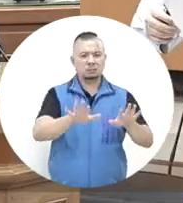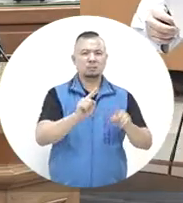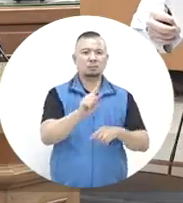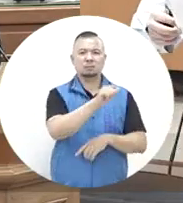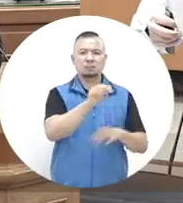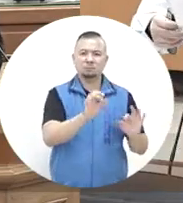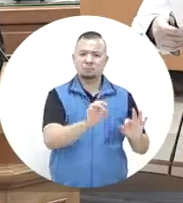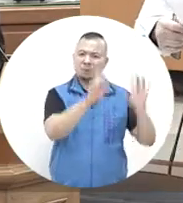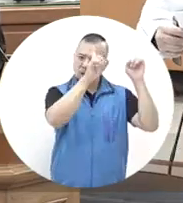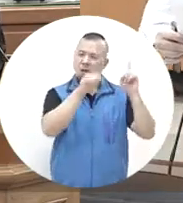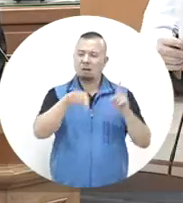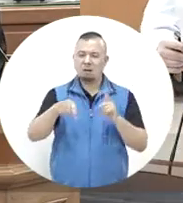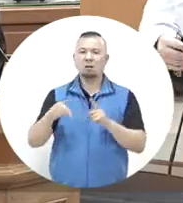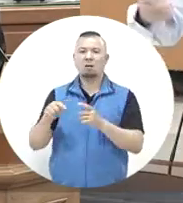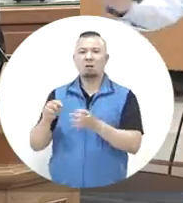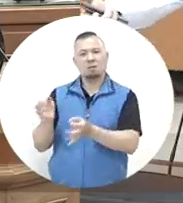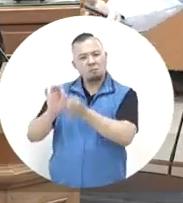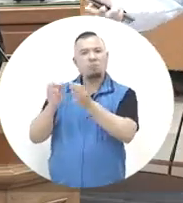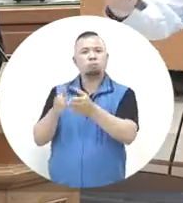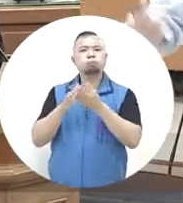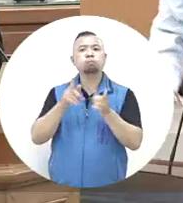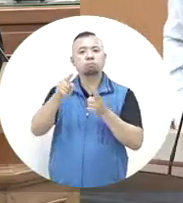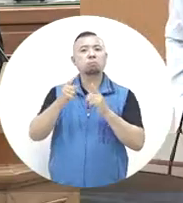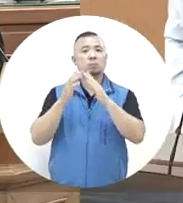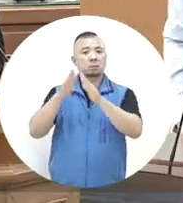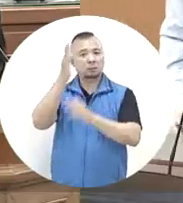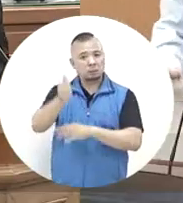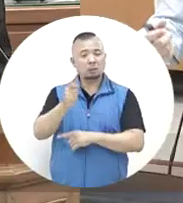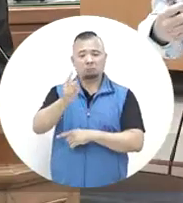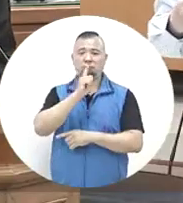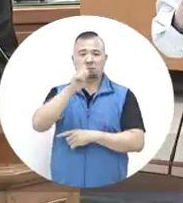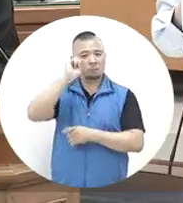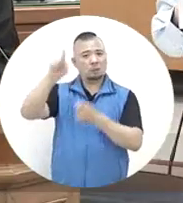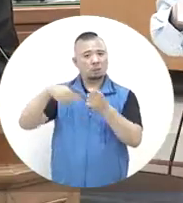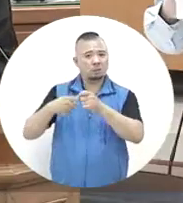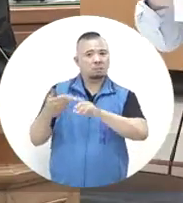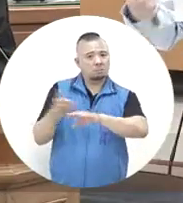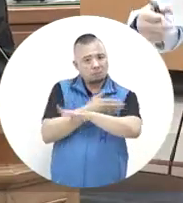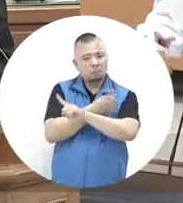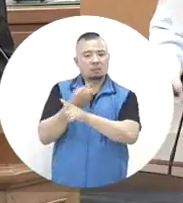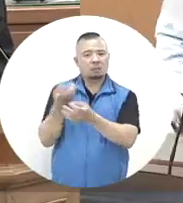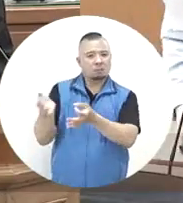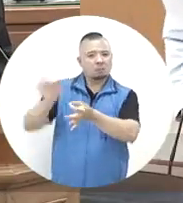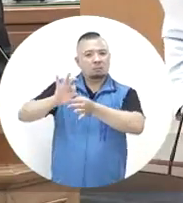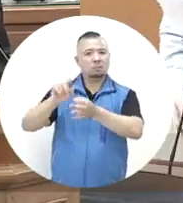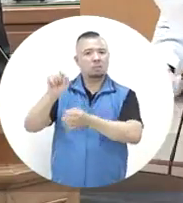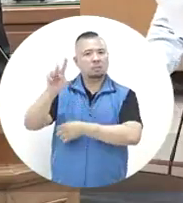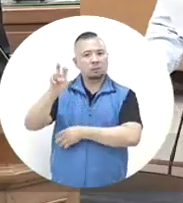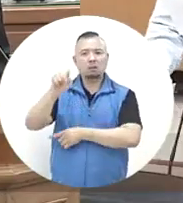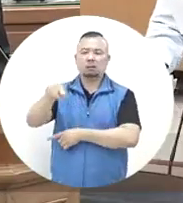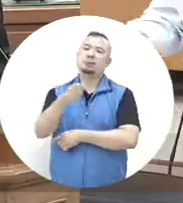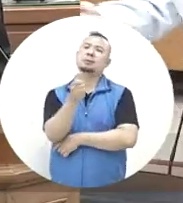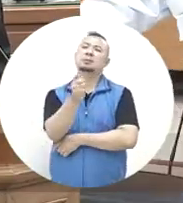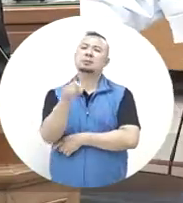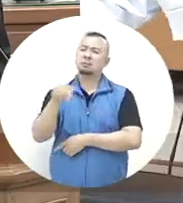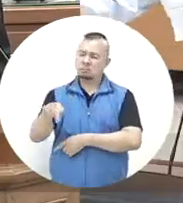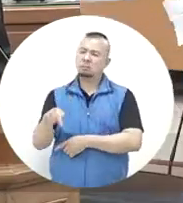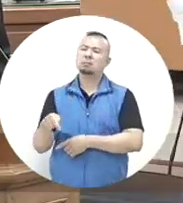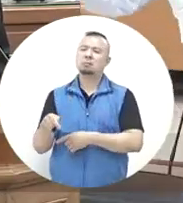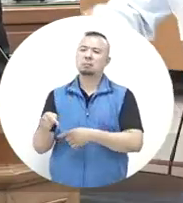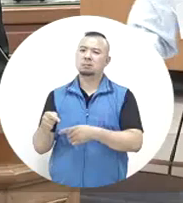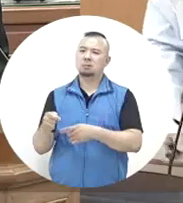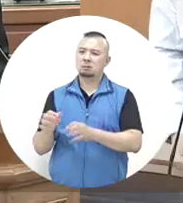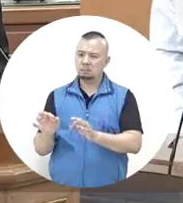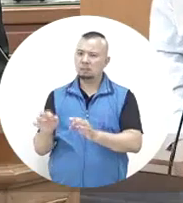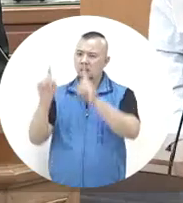年开始要调高成120齁，那这个当然是谢谢市长啦齁，应该要调的啦齁。但是我再一次的讲，为